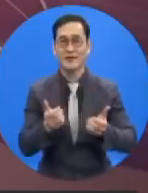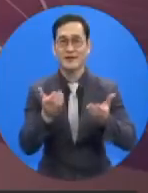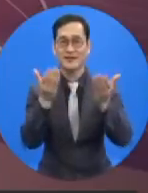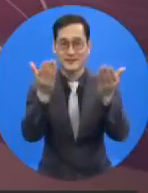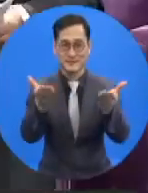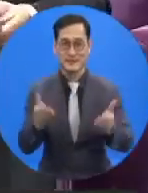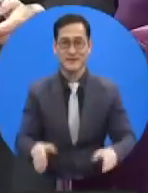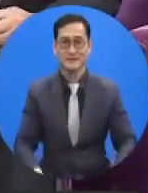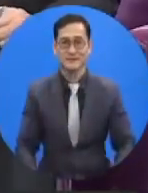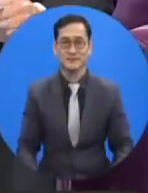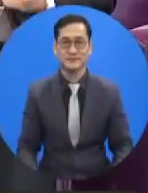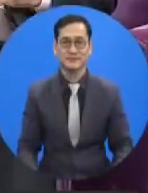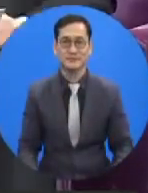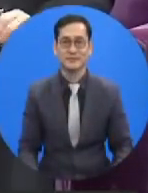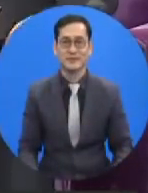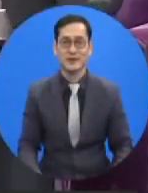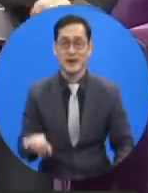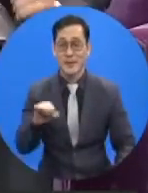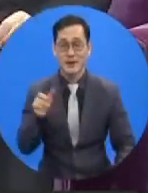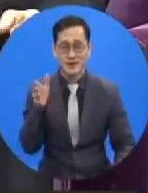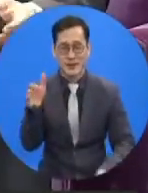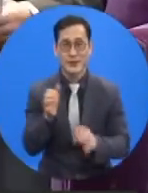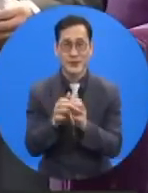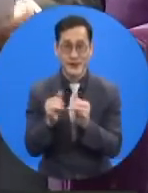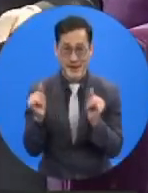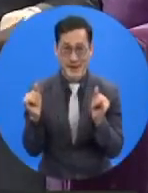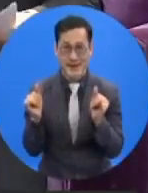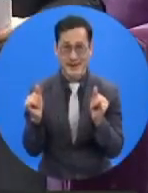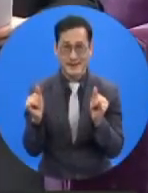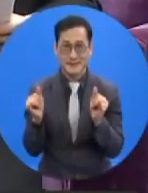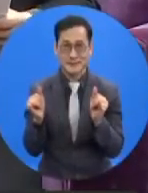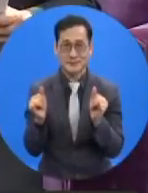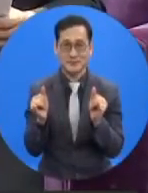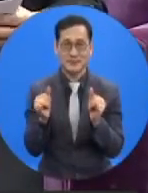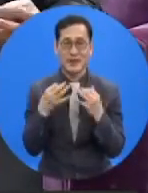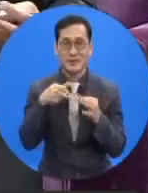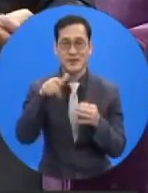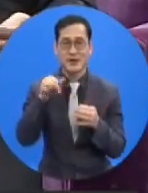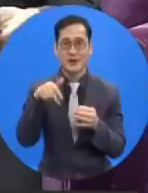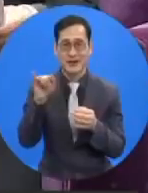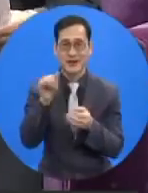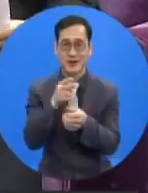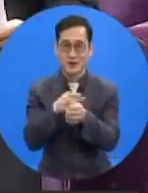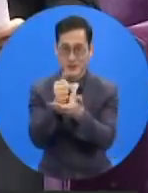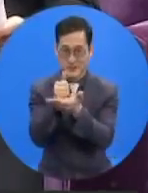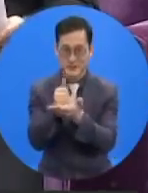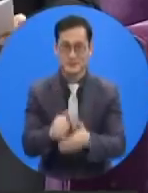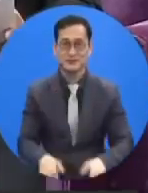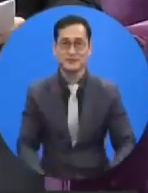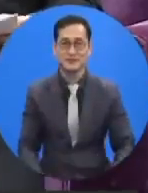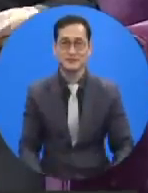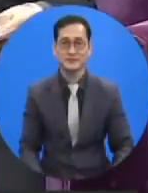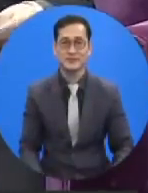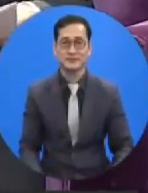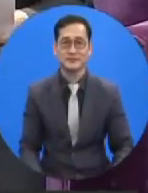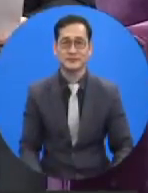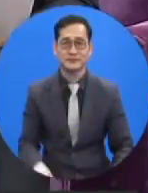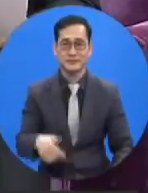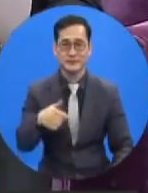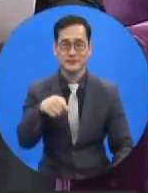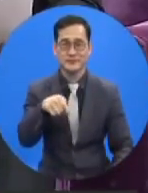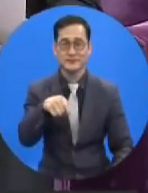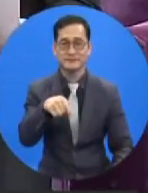소개하겠습니다. 고려대학교 약대에서 바이러스 전공하고 있는 저희 돌직구쇼 코로나 전문가 김정 교수님 모셨습니다. 어서 오세요. 노무현 전 대통령의